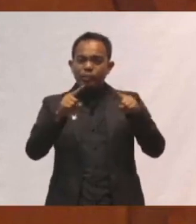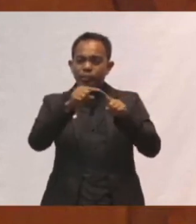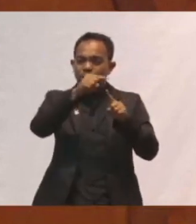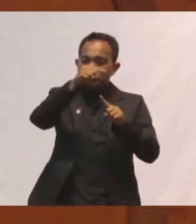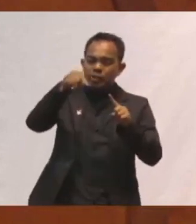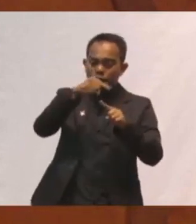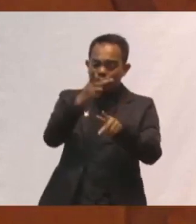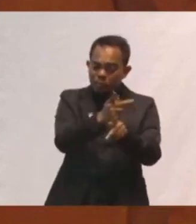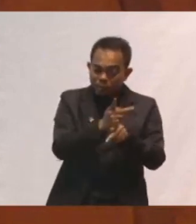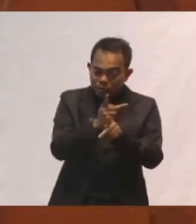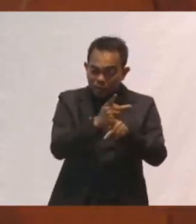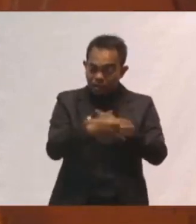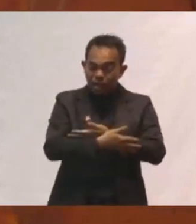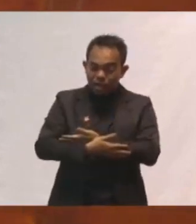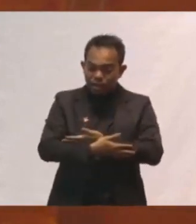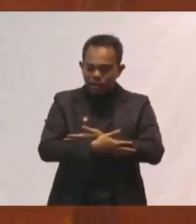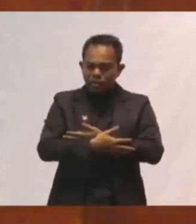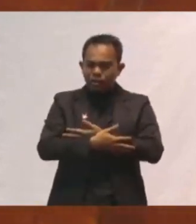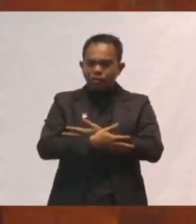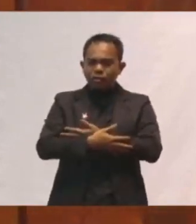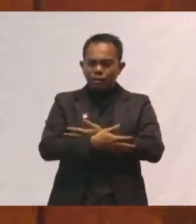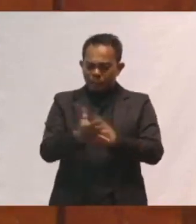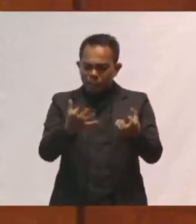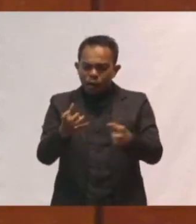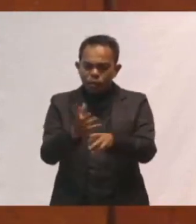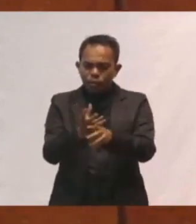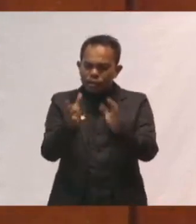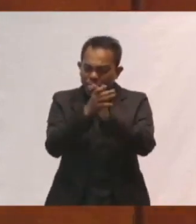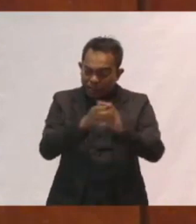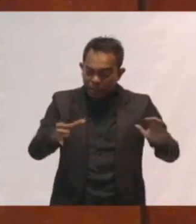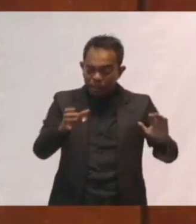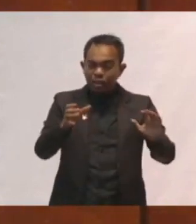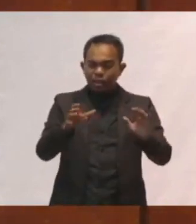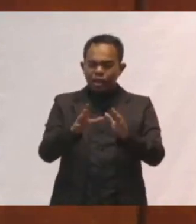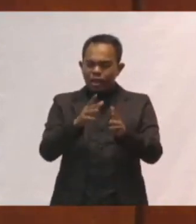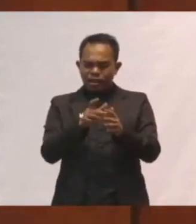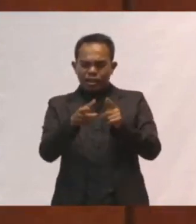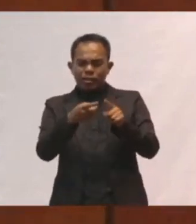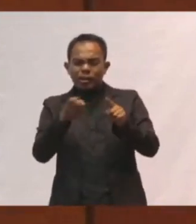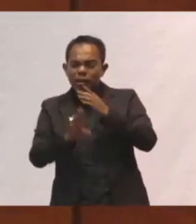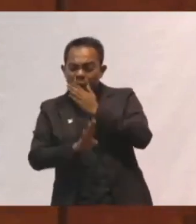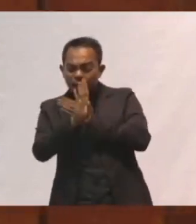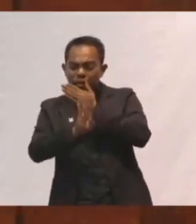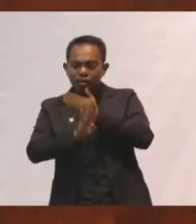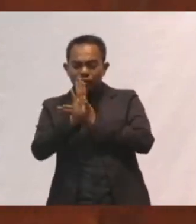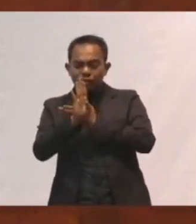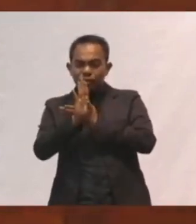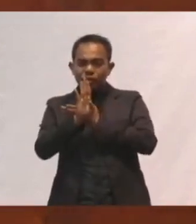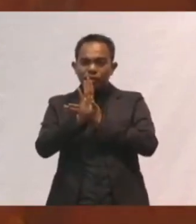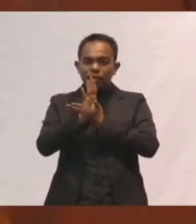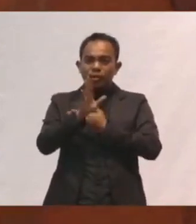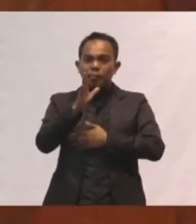nak menjaga anaknya, mahu menyelamatkan anak dia, dia terperangkap